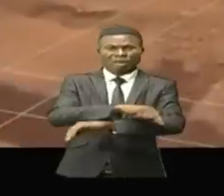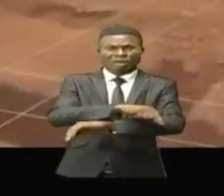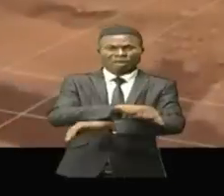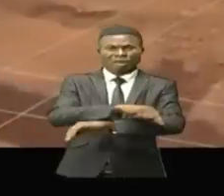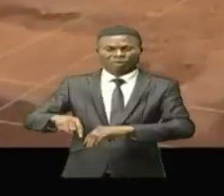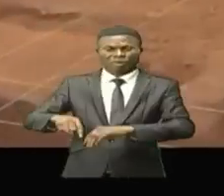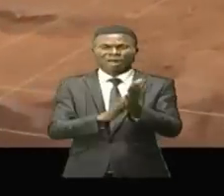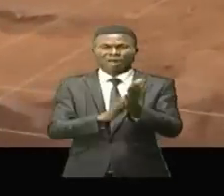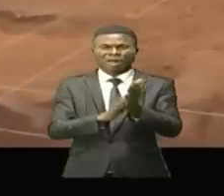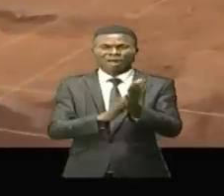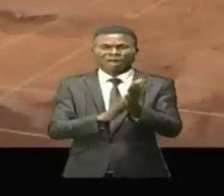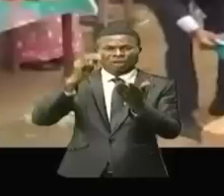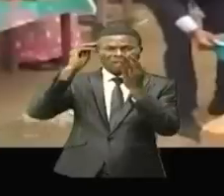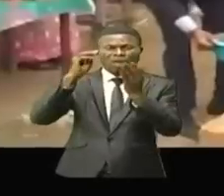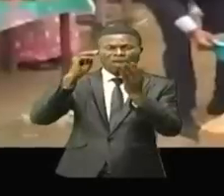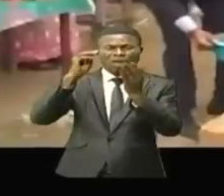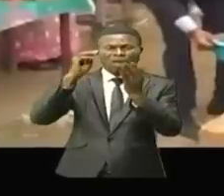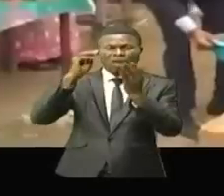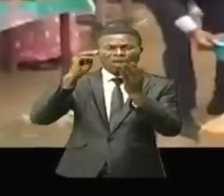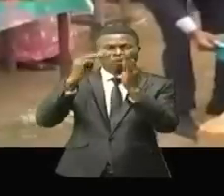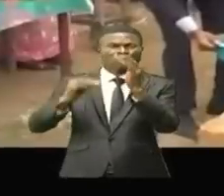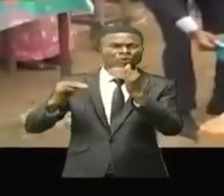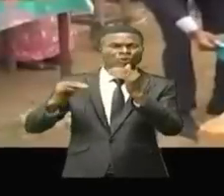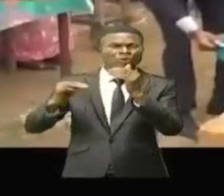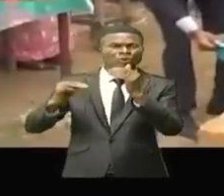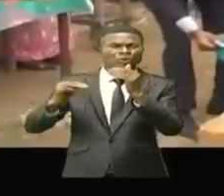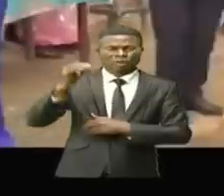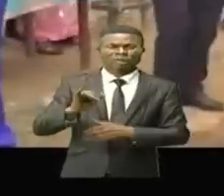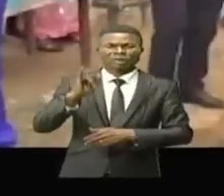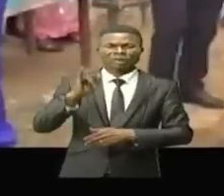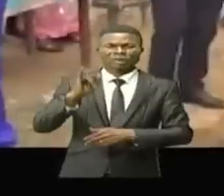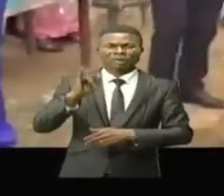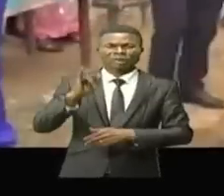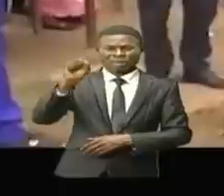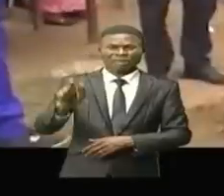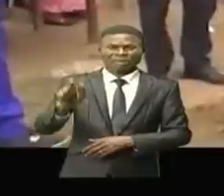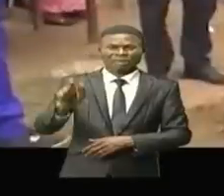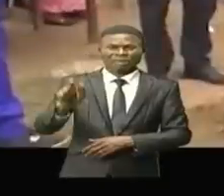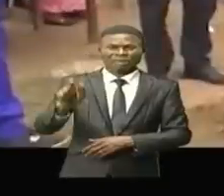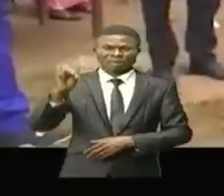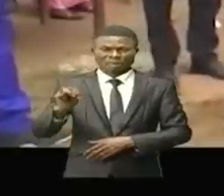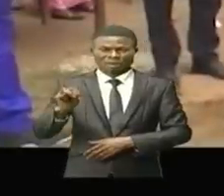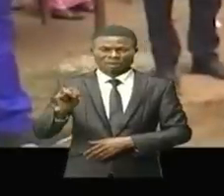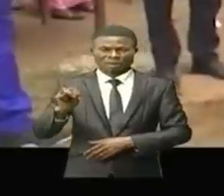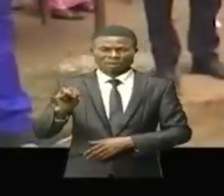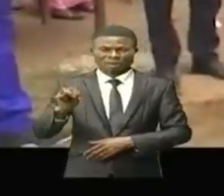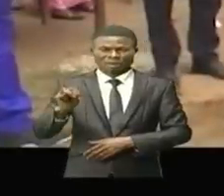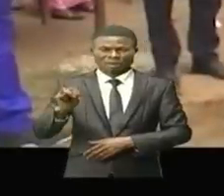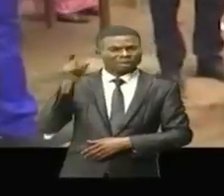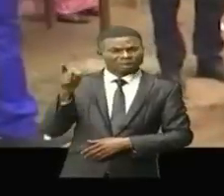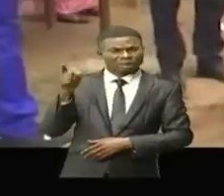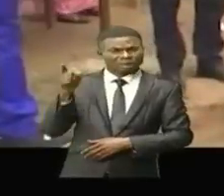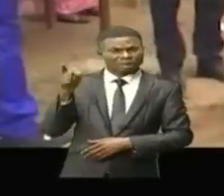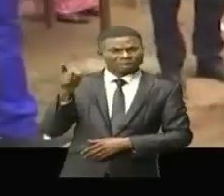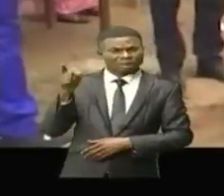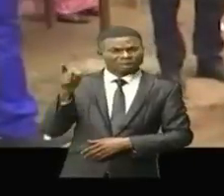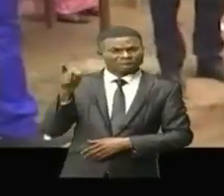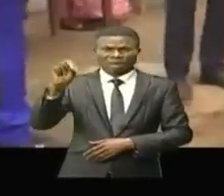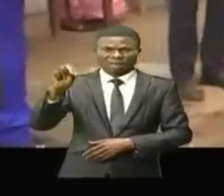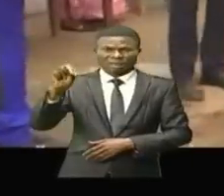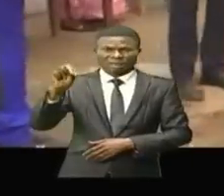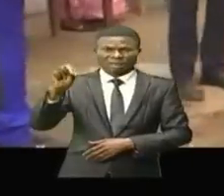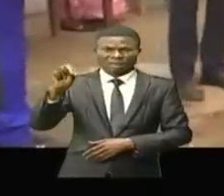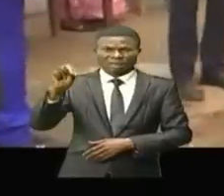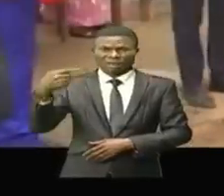l'Institut supérieur de technique médicale de Kananga, en sigle ISTEM Kananga. Au site de Toubouloukou, situé